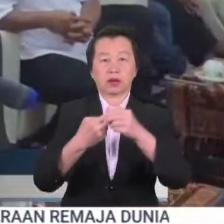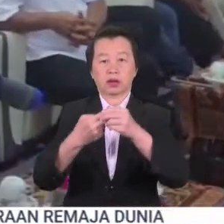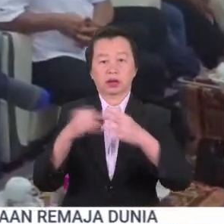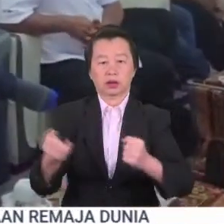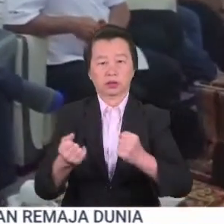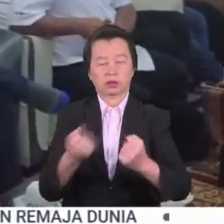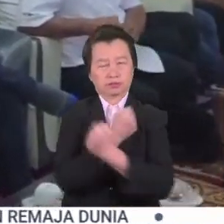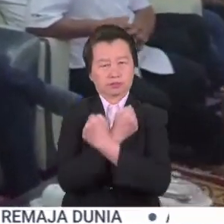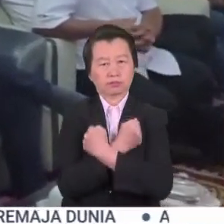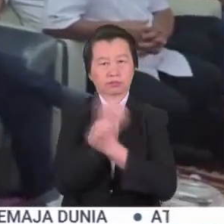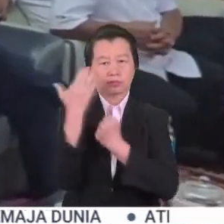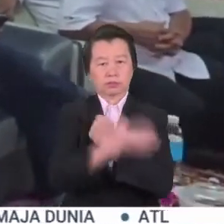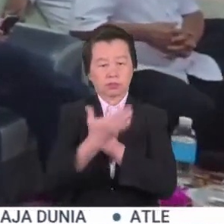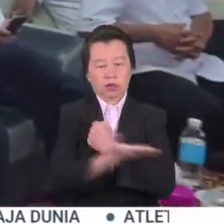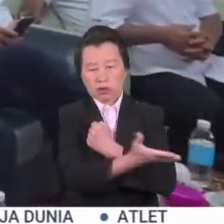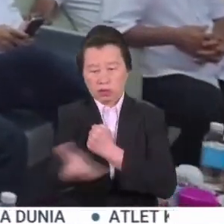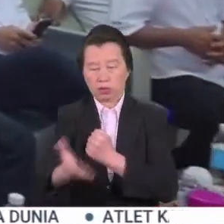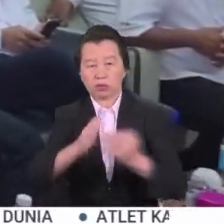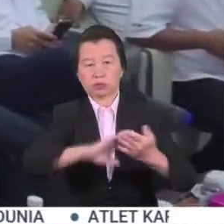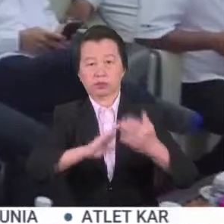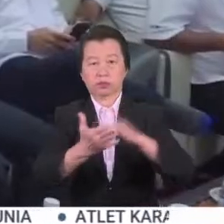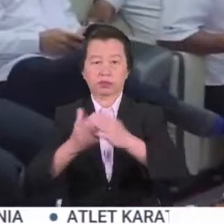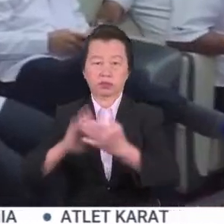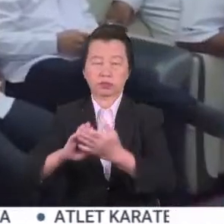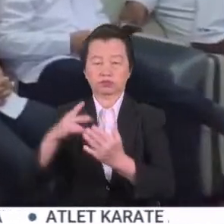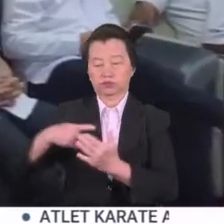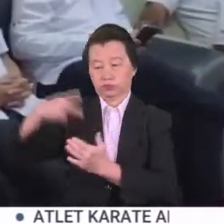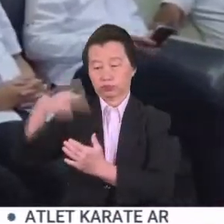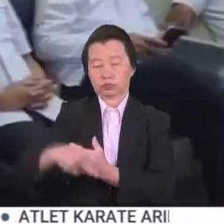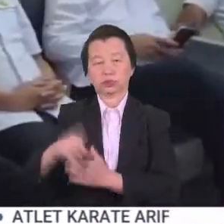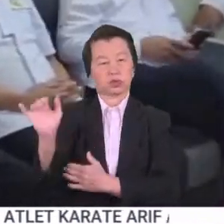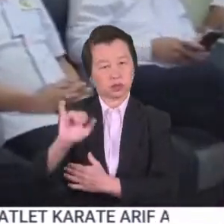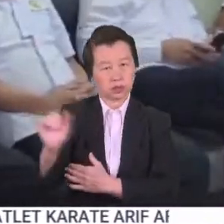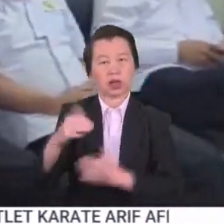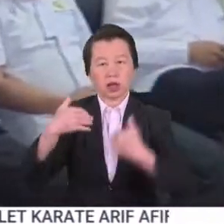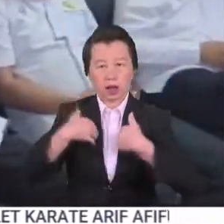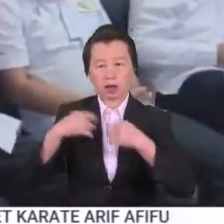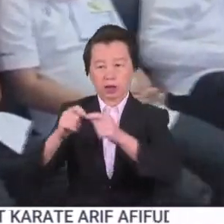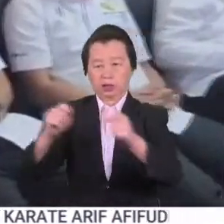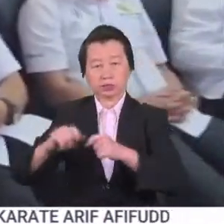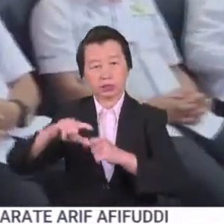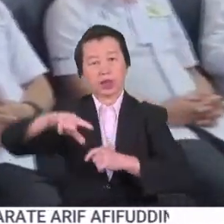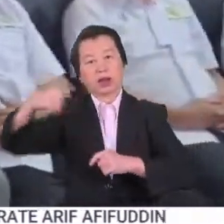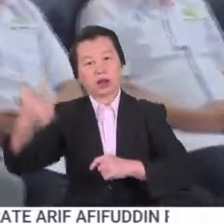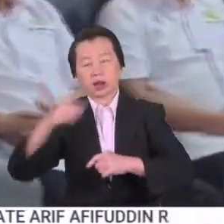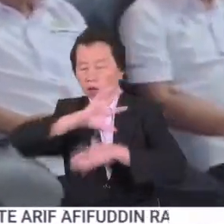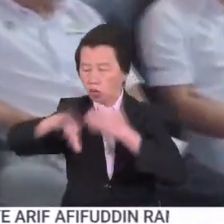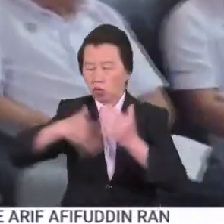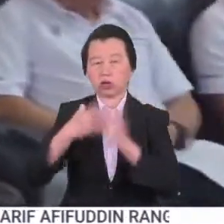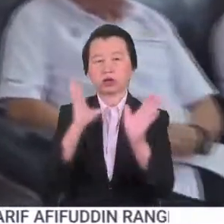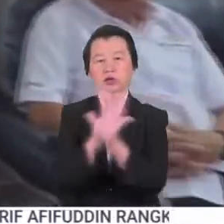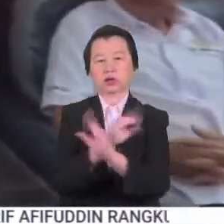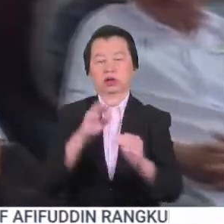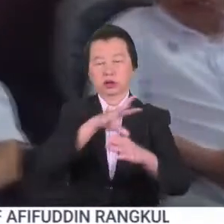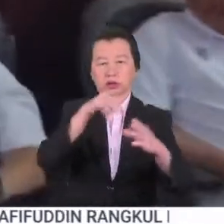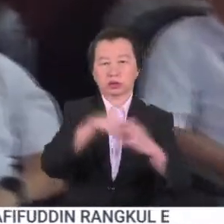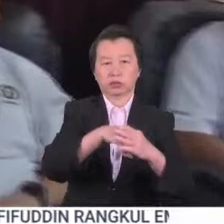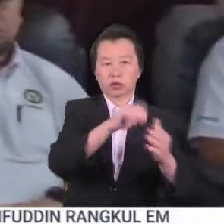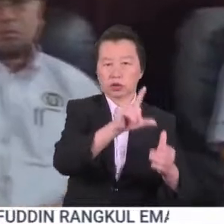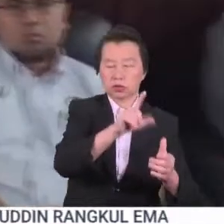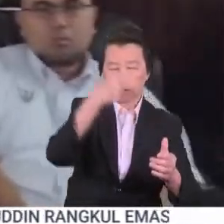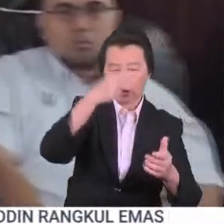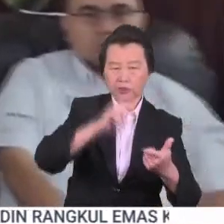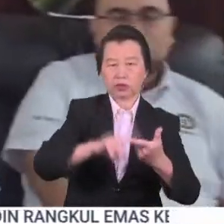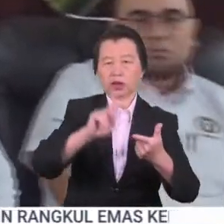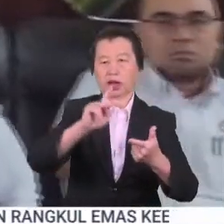patriotisme dalam kalangan komuniti program serupa akan dilaksanakan di lokasi lain seluruh Sarawak termasuk di lubok anantu seri